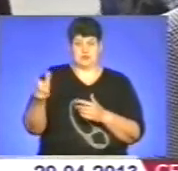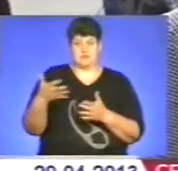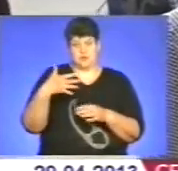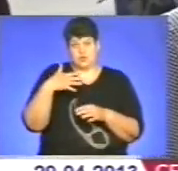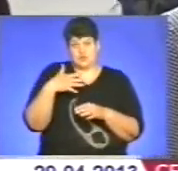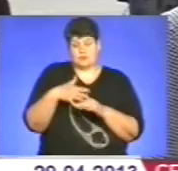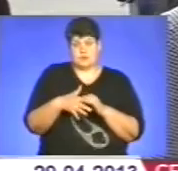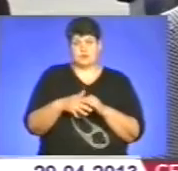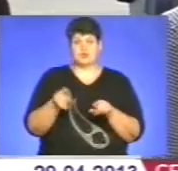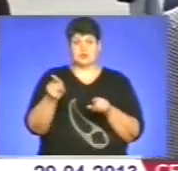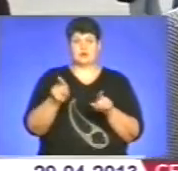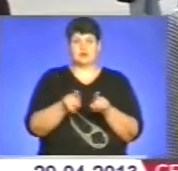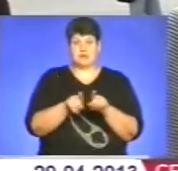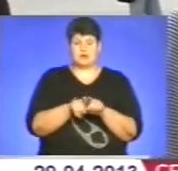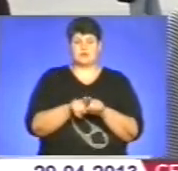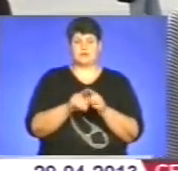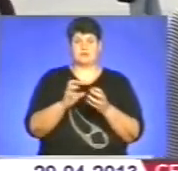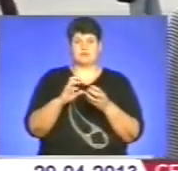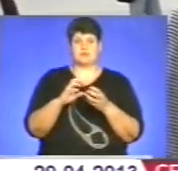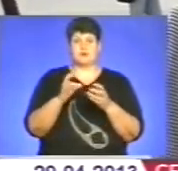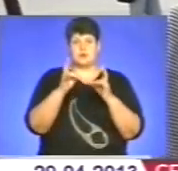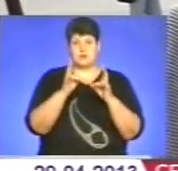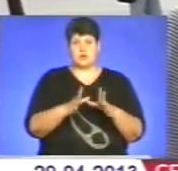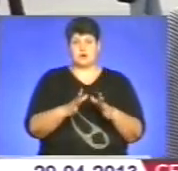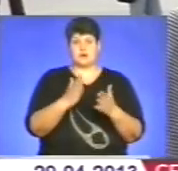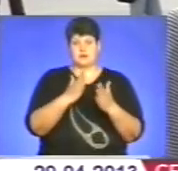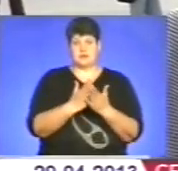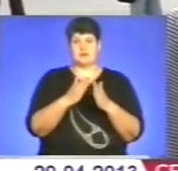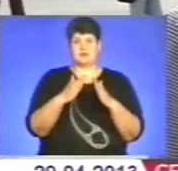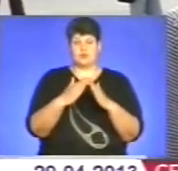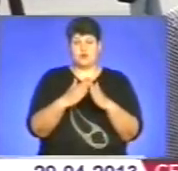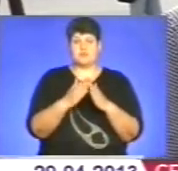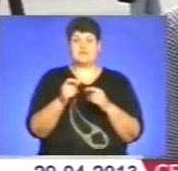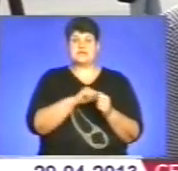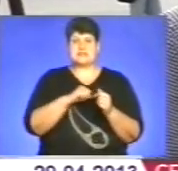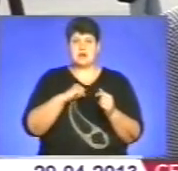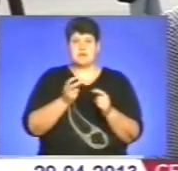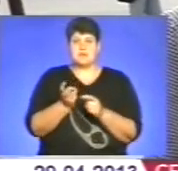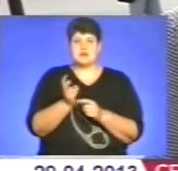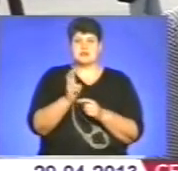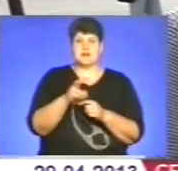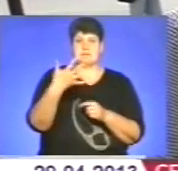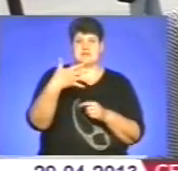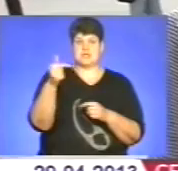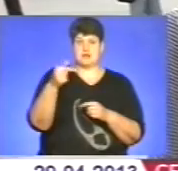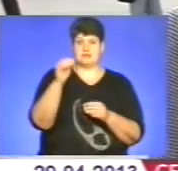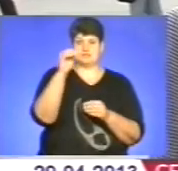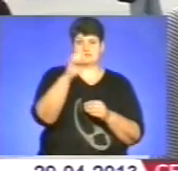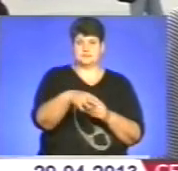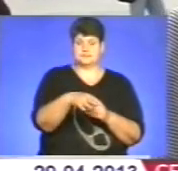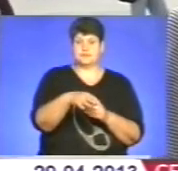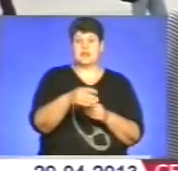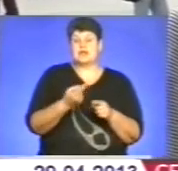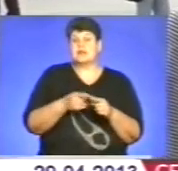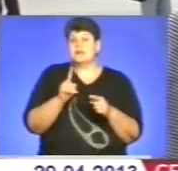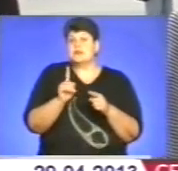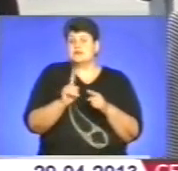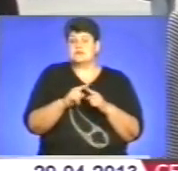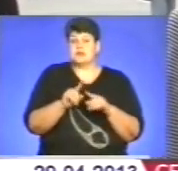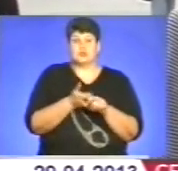до них також горе постукало в домівку. І вони до нас самі підійшли і поставили 50 гривень. Тобто це якось дуже